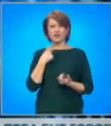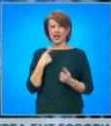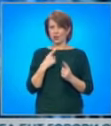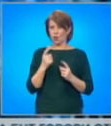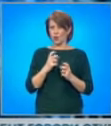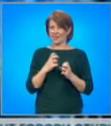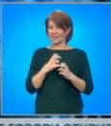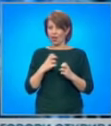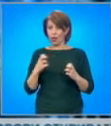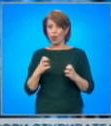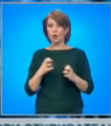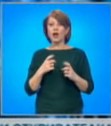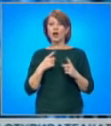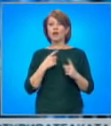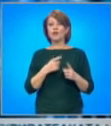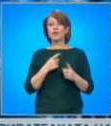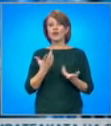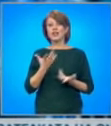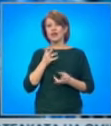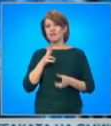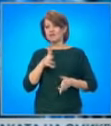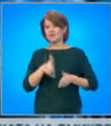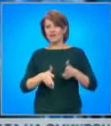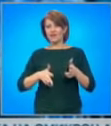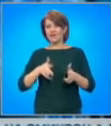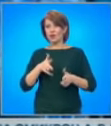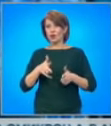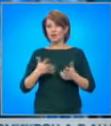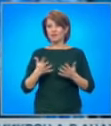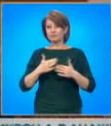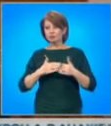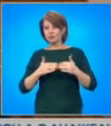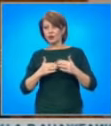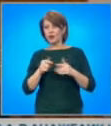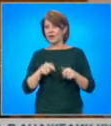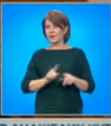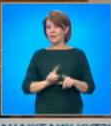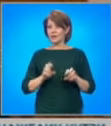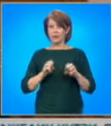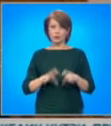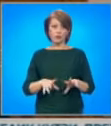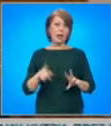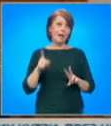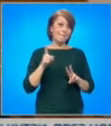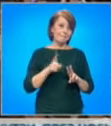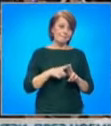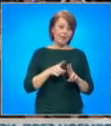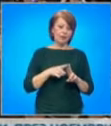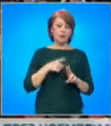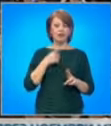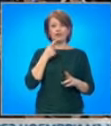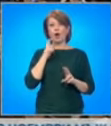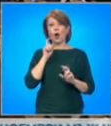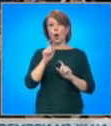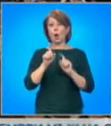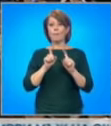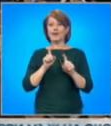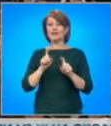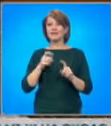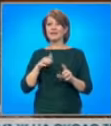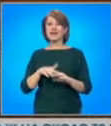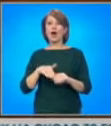той е овладян от едни олигархични мафиотски структури. И там няма пускане. Петков коментира и поисканата оставка на главния